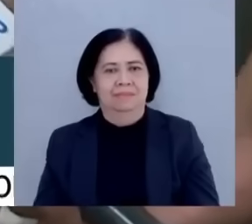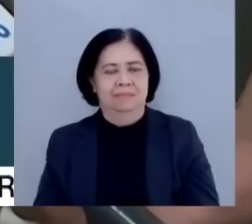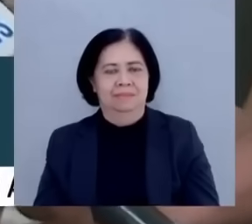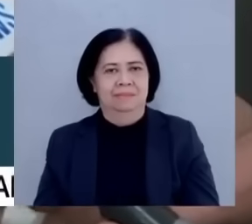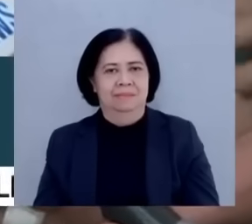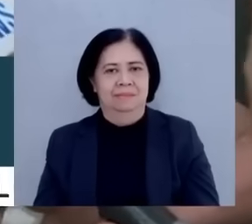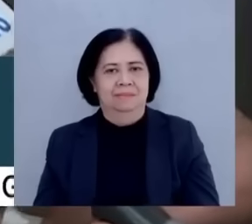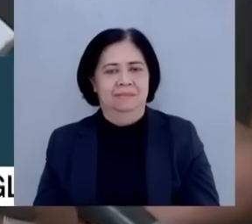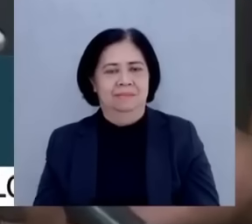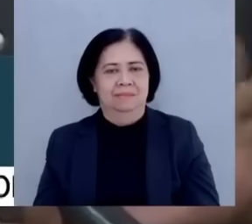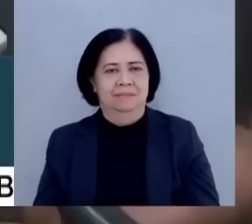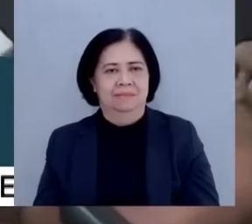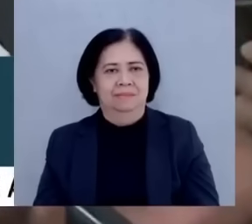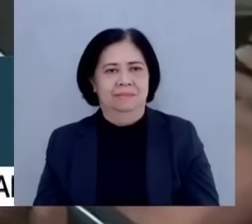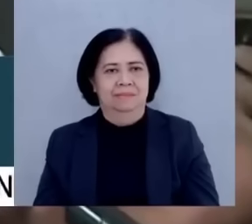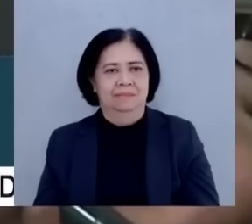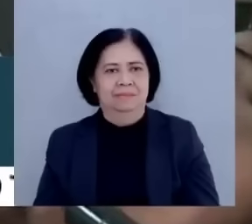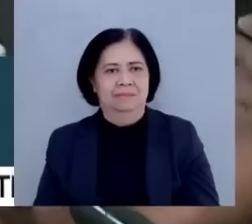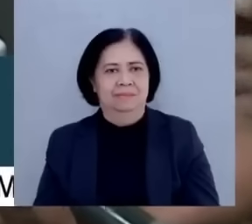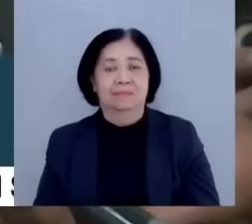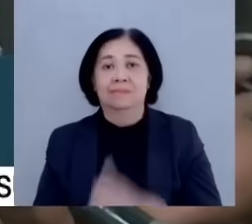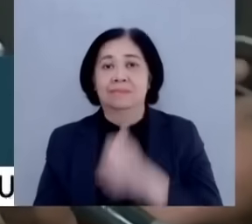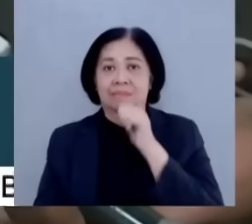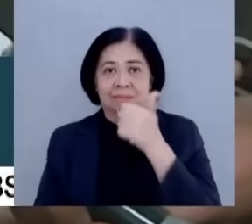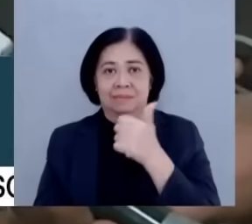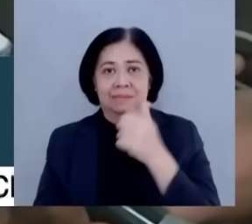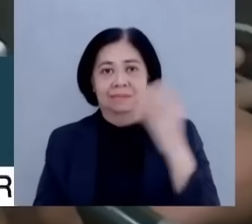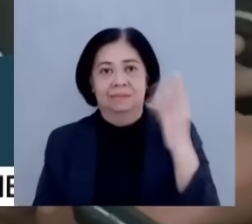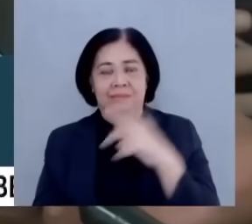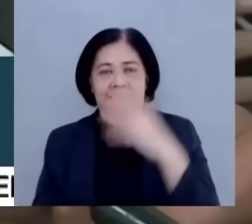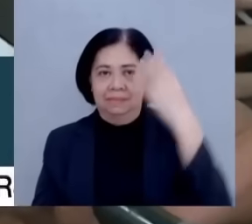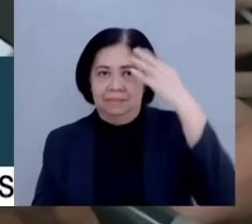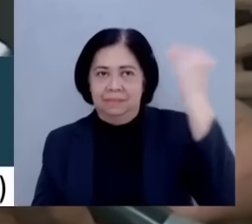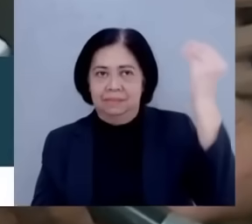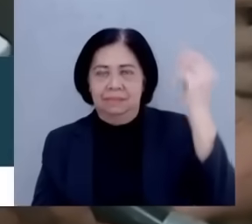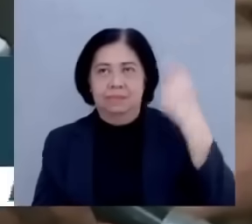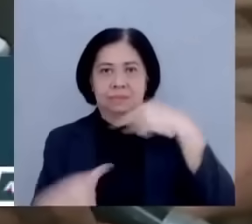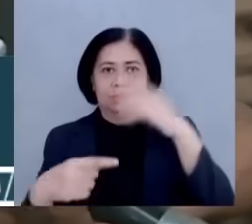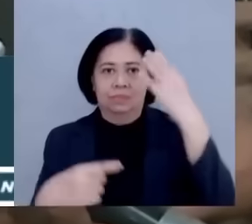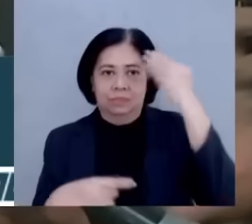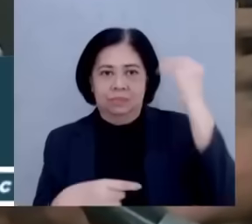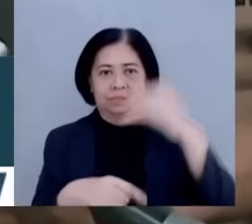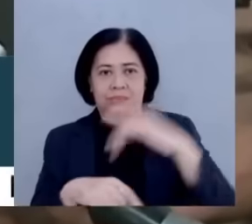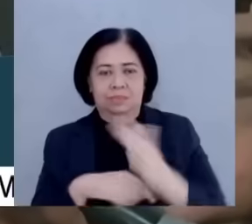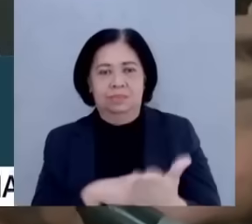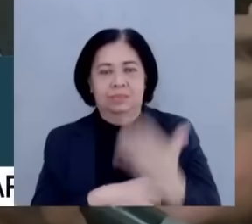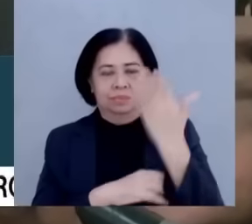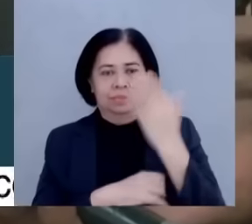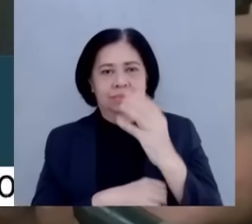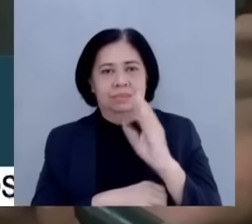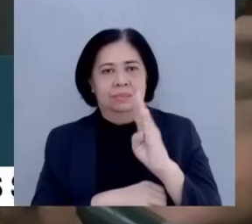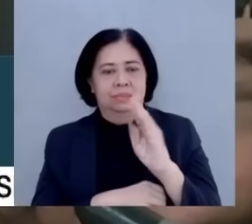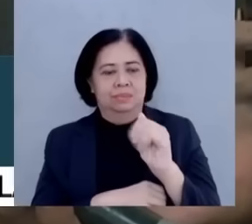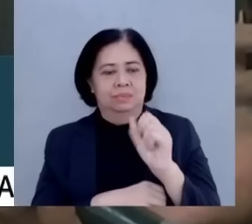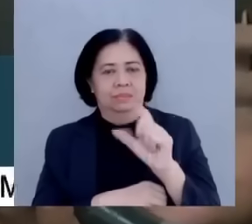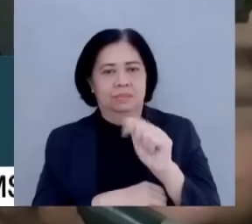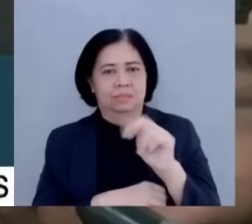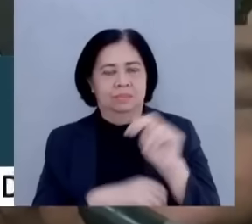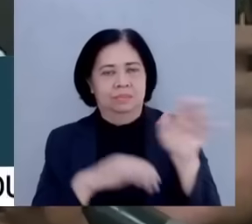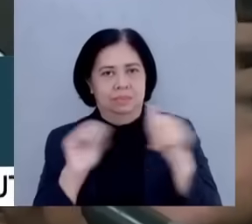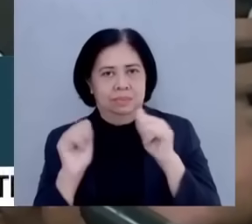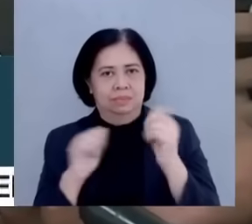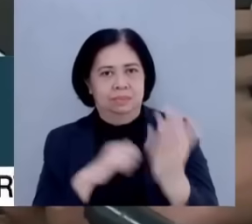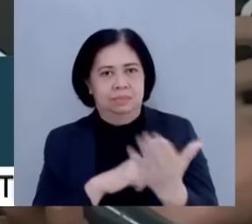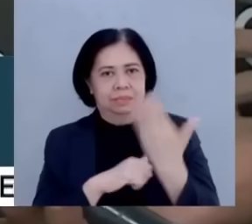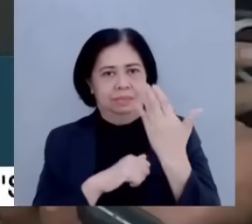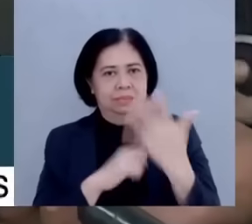Yes. But tomorrow, balikan ako Basilan. I leave in the early morning. Yes, leave early morning.